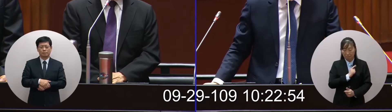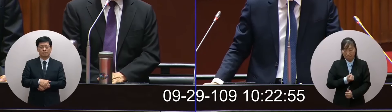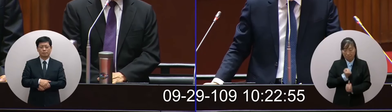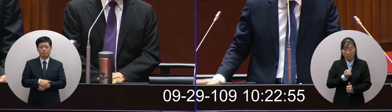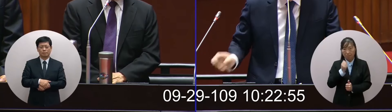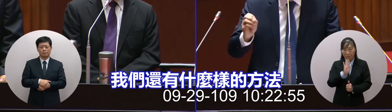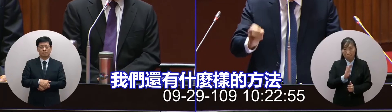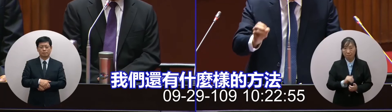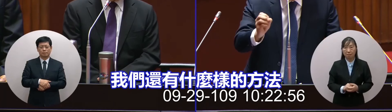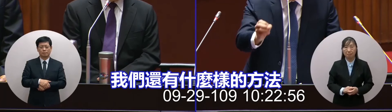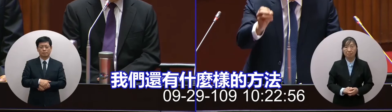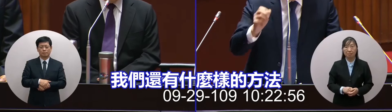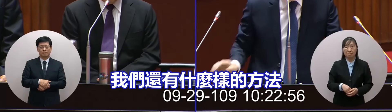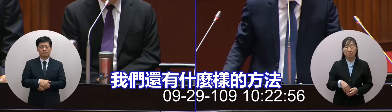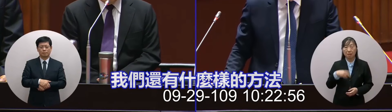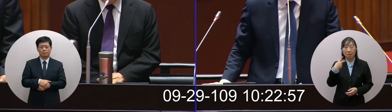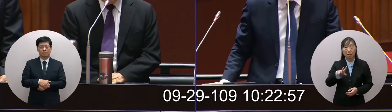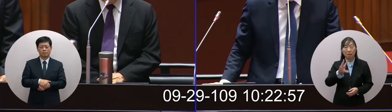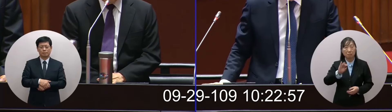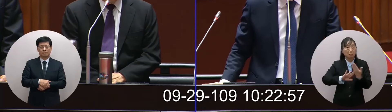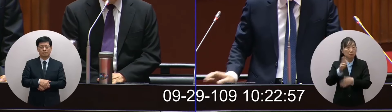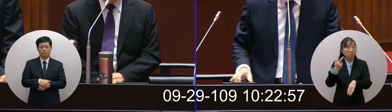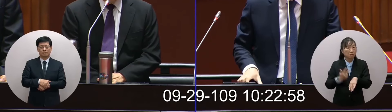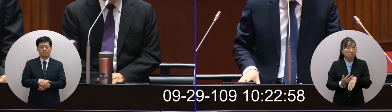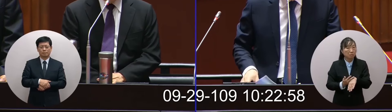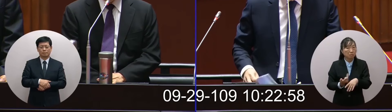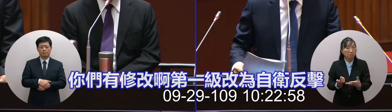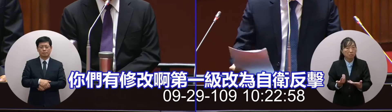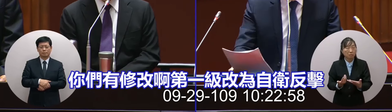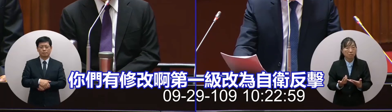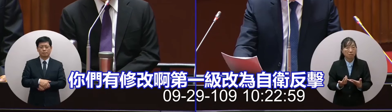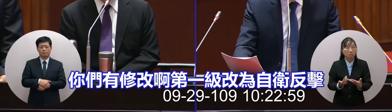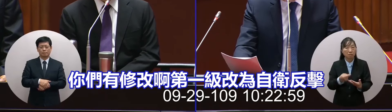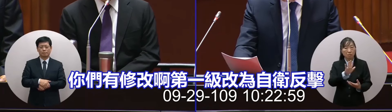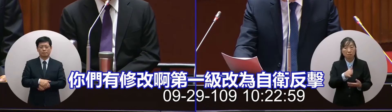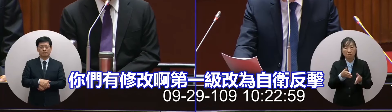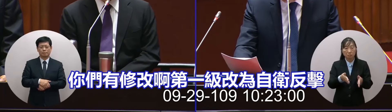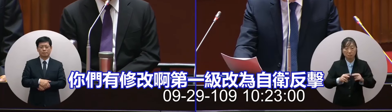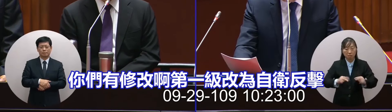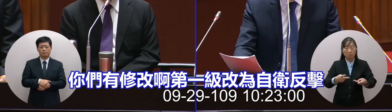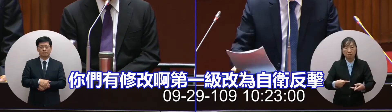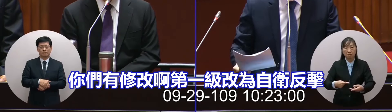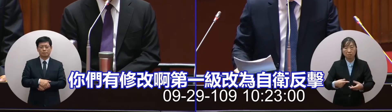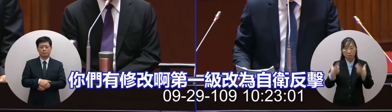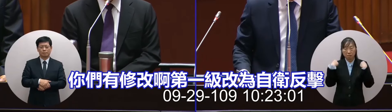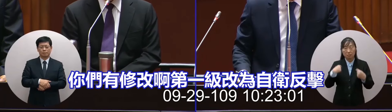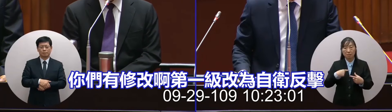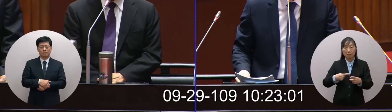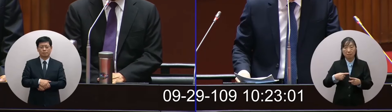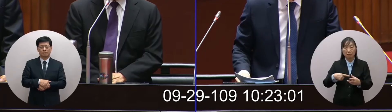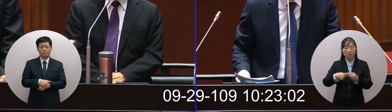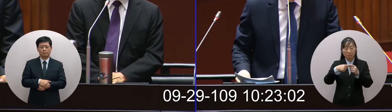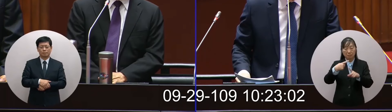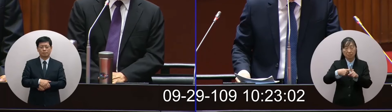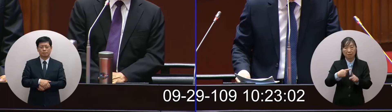外，我们还有什么样的方法？因为你们也修改了啊，第一级改为自卫反击